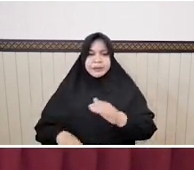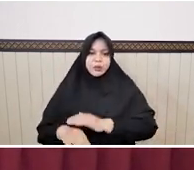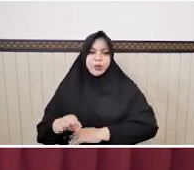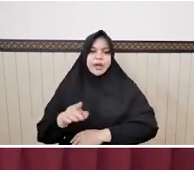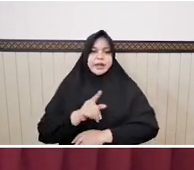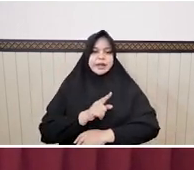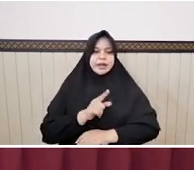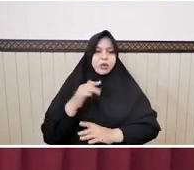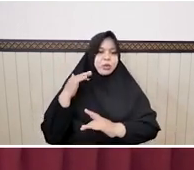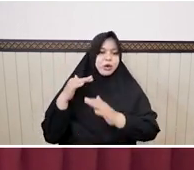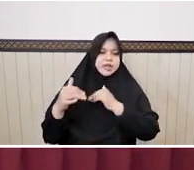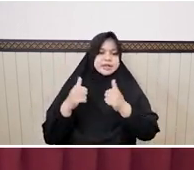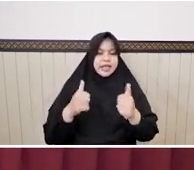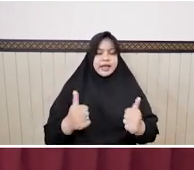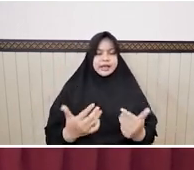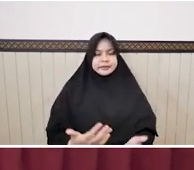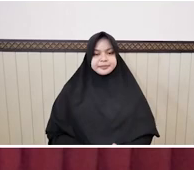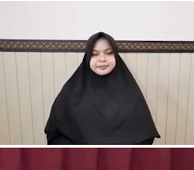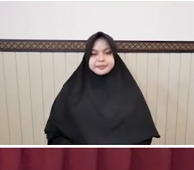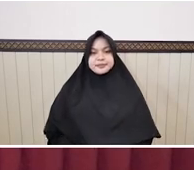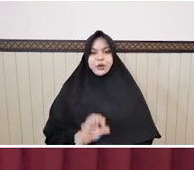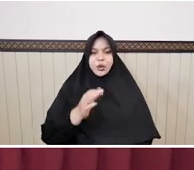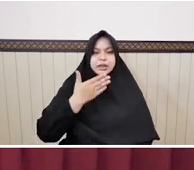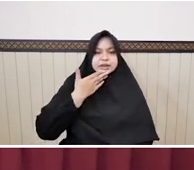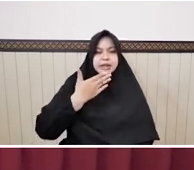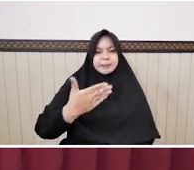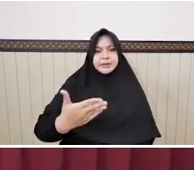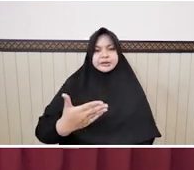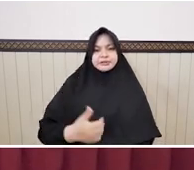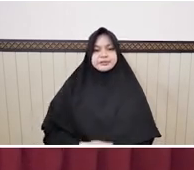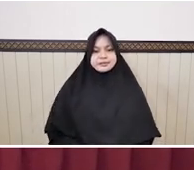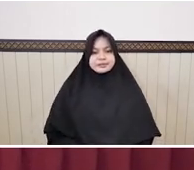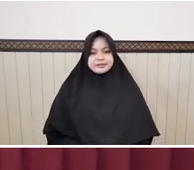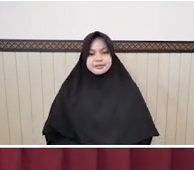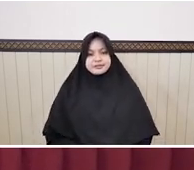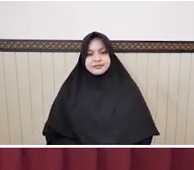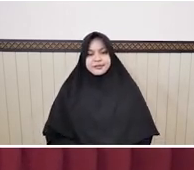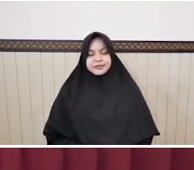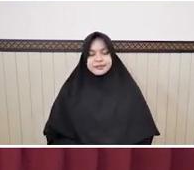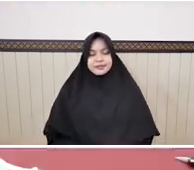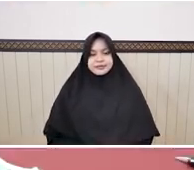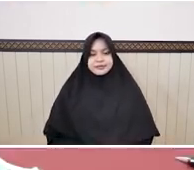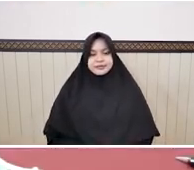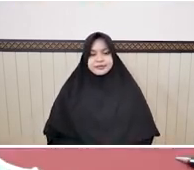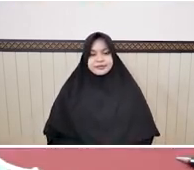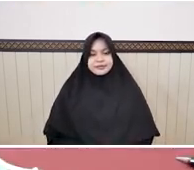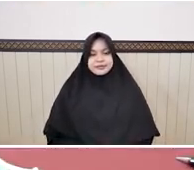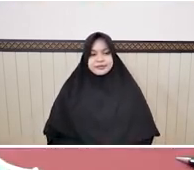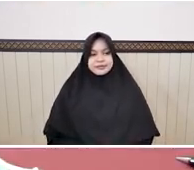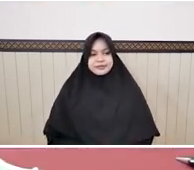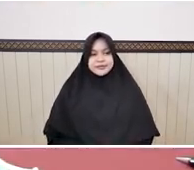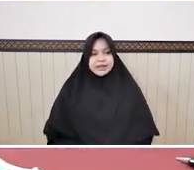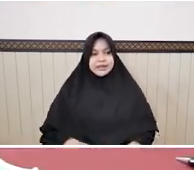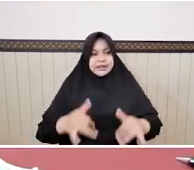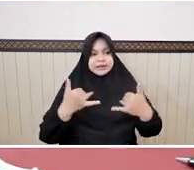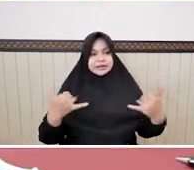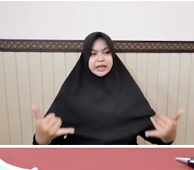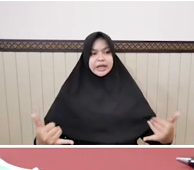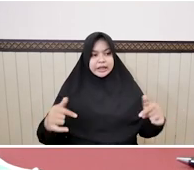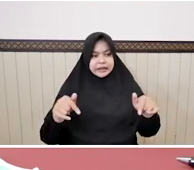yang layak silahkan leveling sampai Hai terima kasih Mas Ary dan Mas Depan eh saat